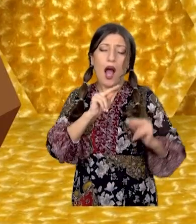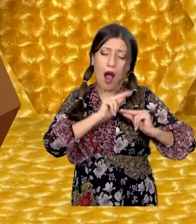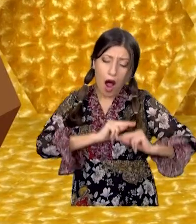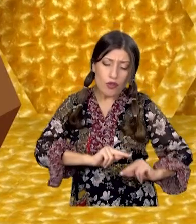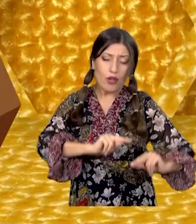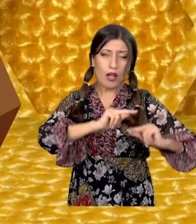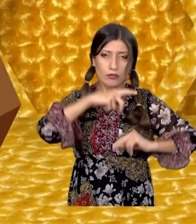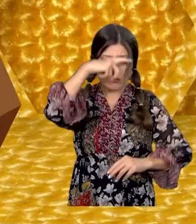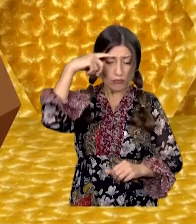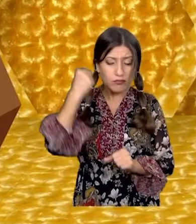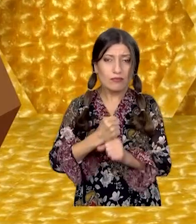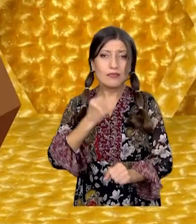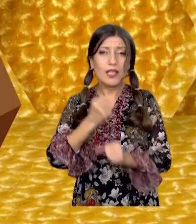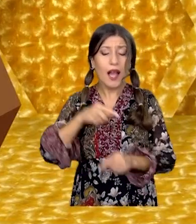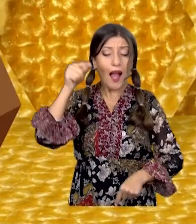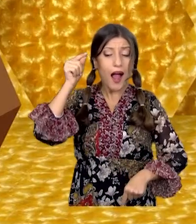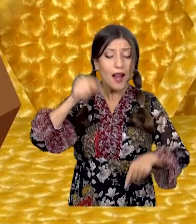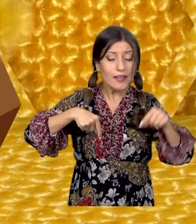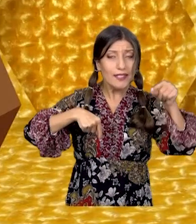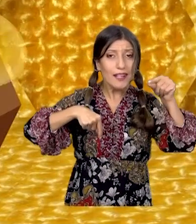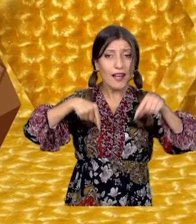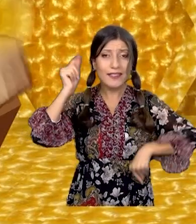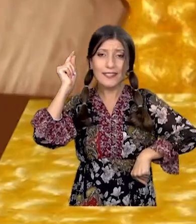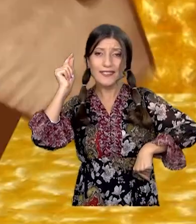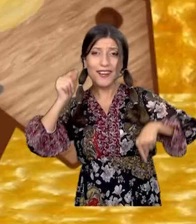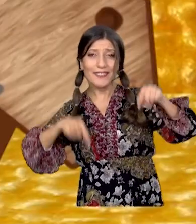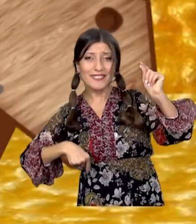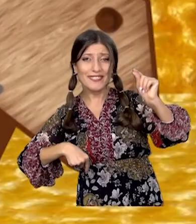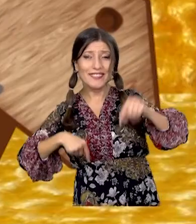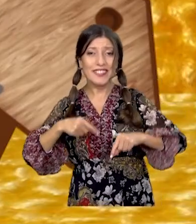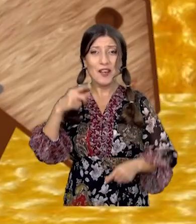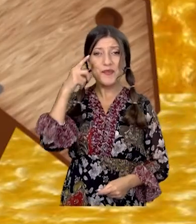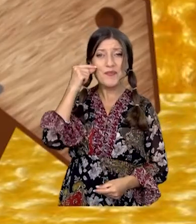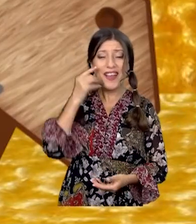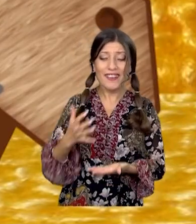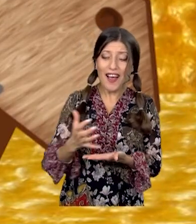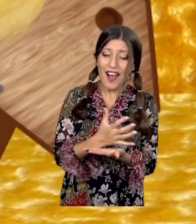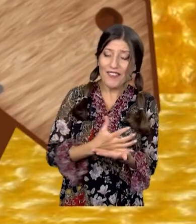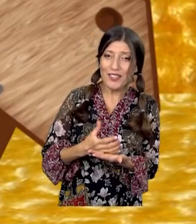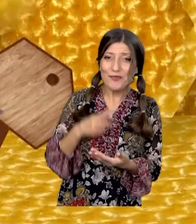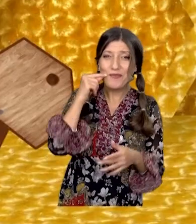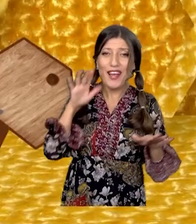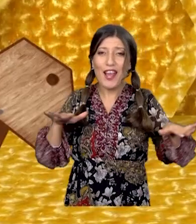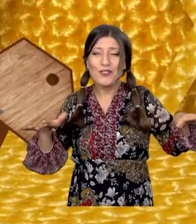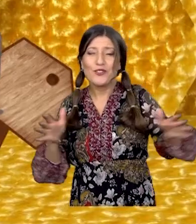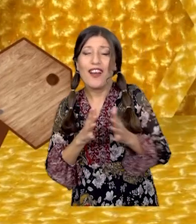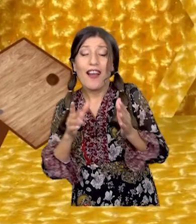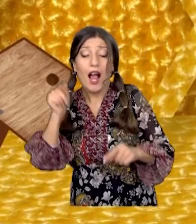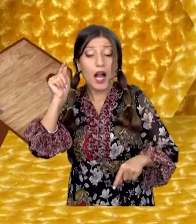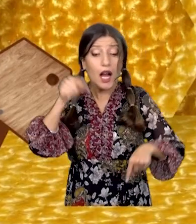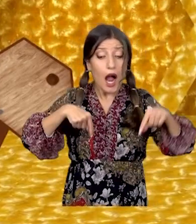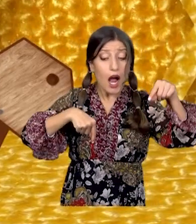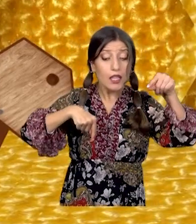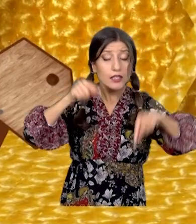է անդաթար, կաթիլ, կաթիլ, կաթիլ, կաթիլ, մեղրեն հավակում մեղուներն